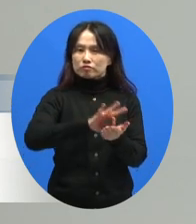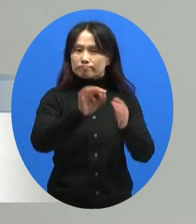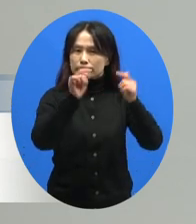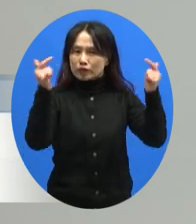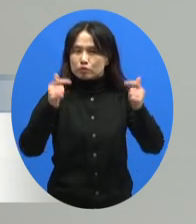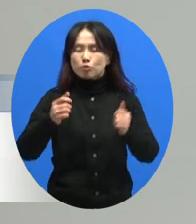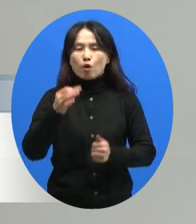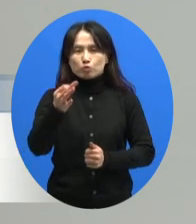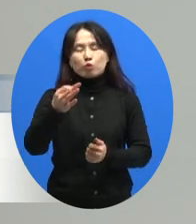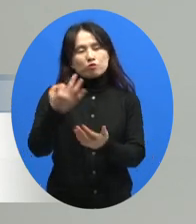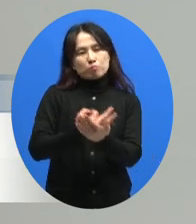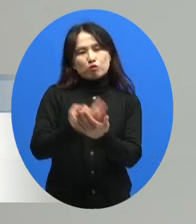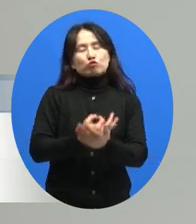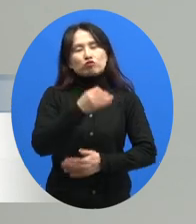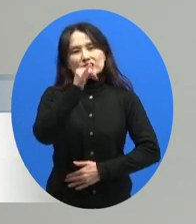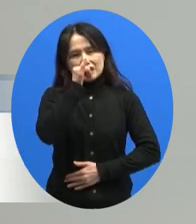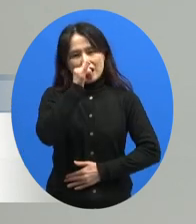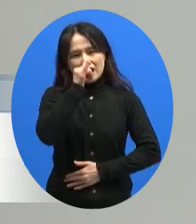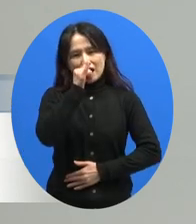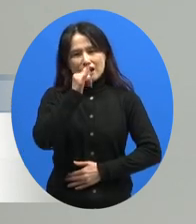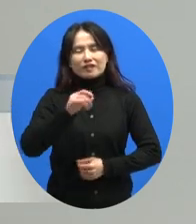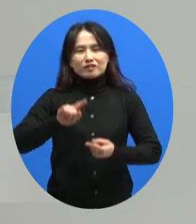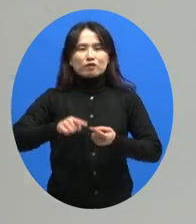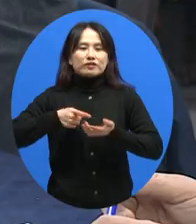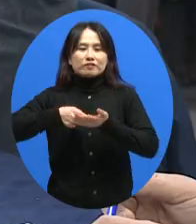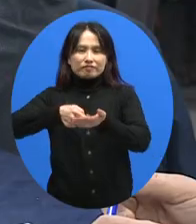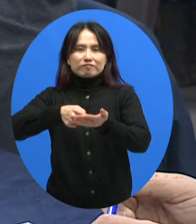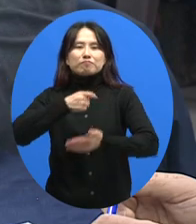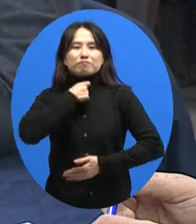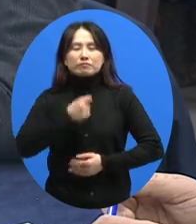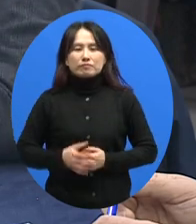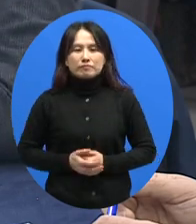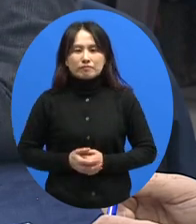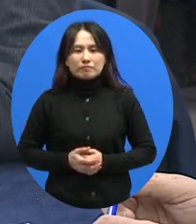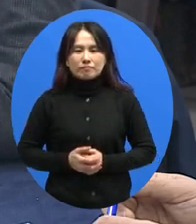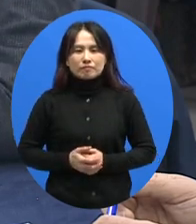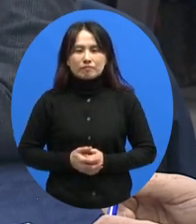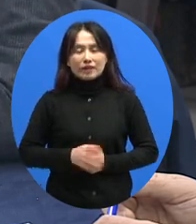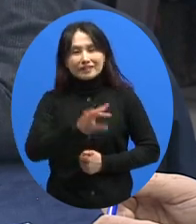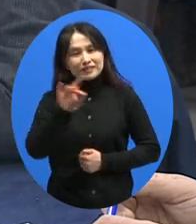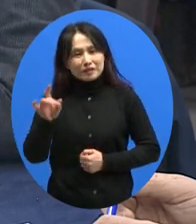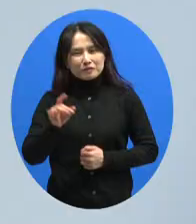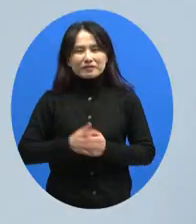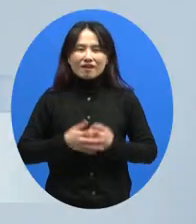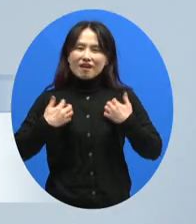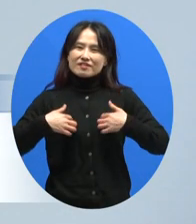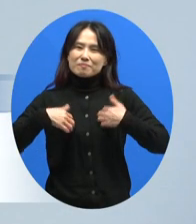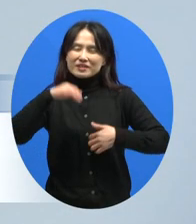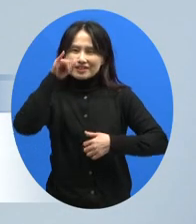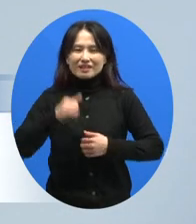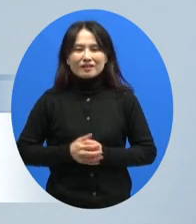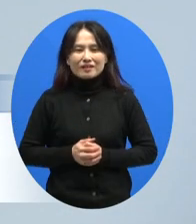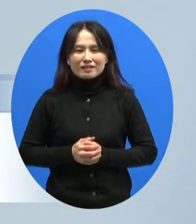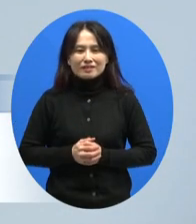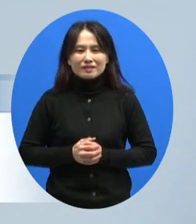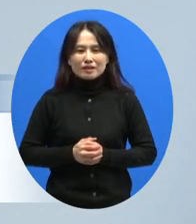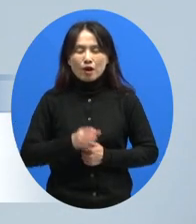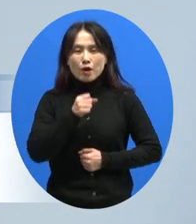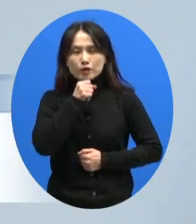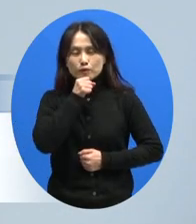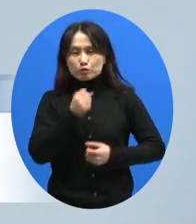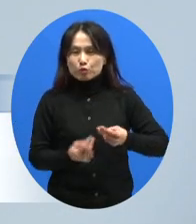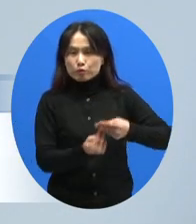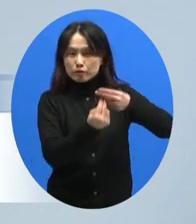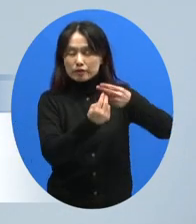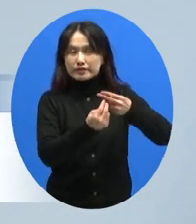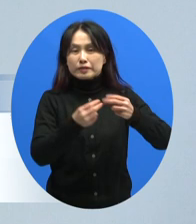아니라 돈을 벌 수도 있다라는 것을 제안하고자 합니다. 때론 재치 있게. 마일리지 입력하는 방법